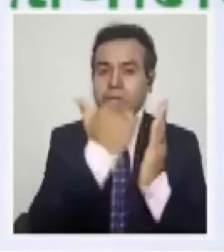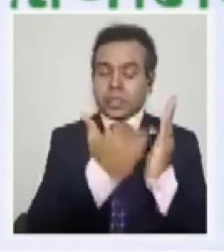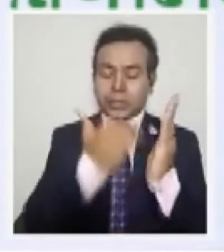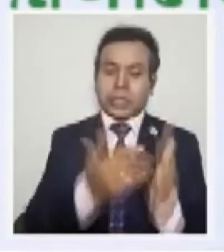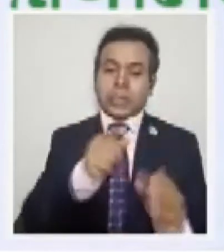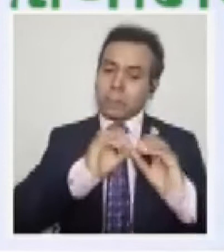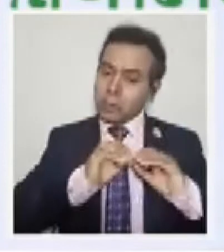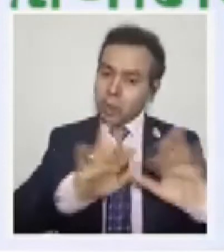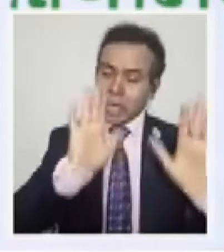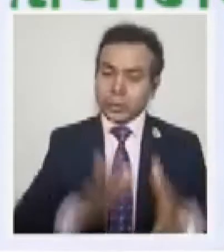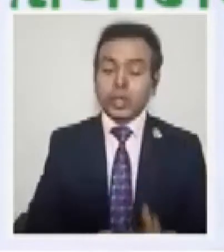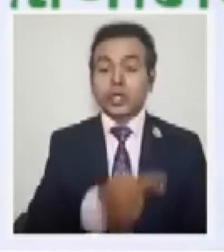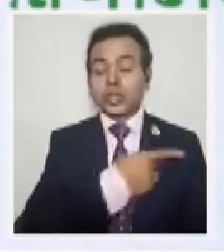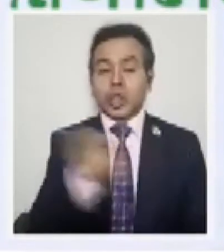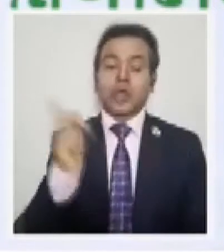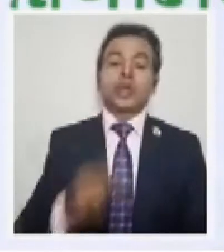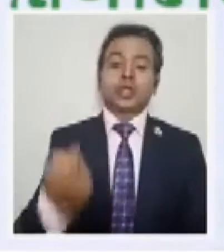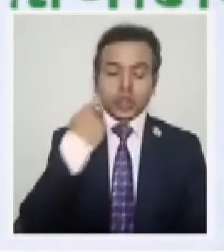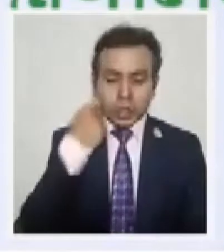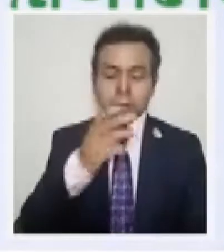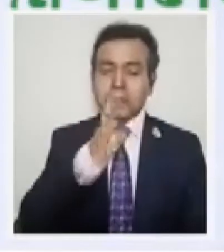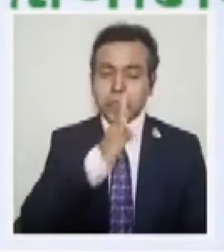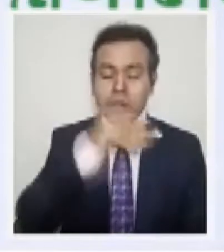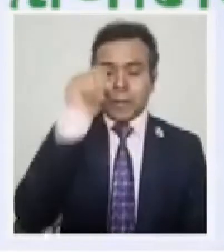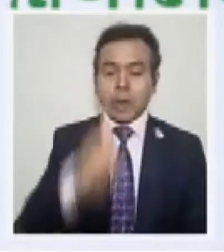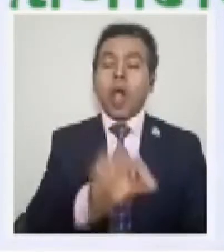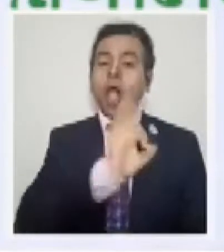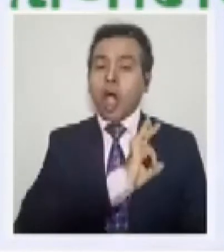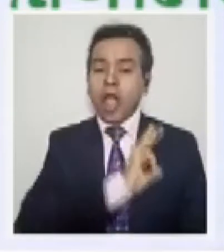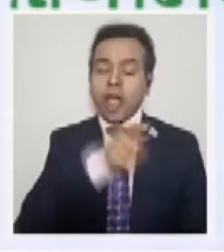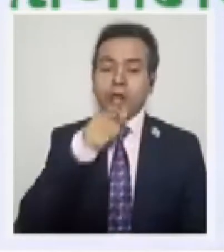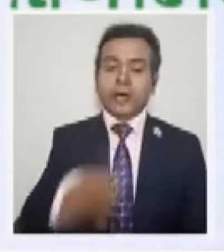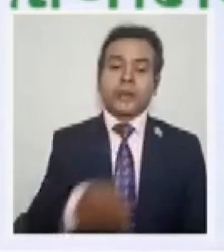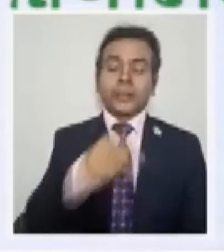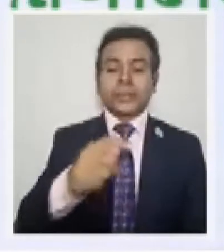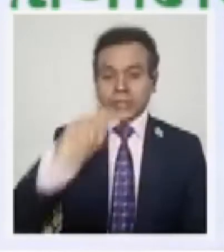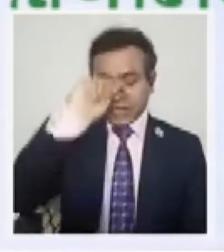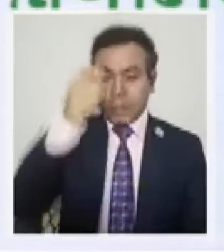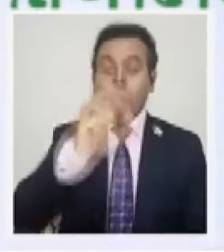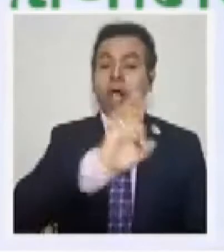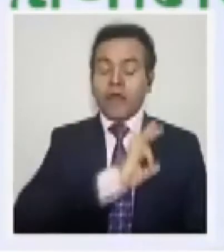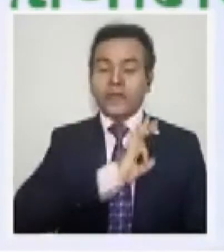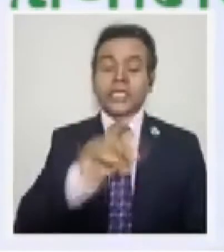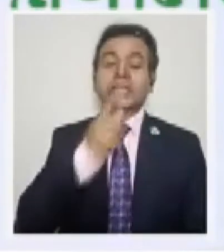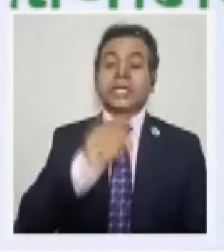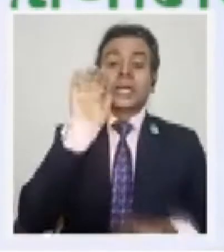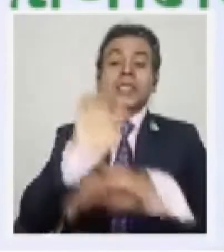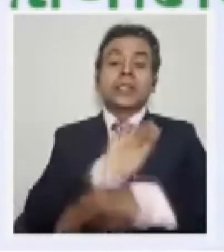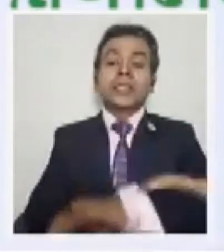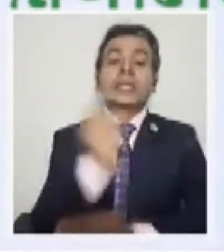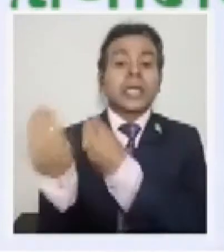সম্ভব। এ সকল কর্মকাণ্ড সঠিকভাবে পরিচালনার জন্য সকল স্থাপনা ও প্রতিষ্ঠানের নিয়ন্ত্রক